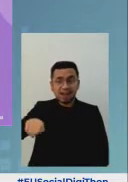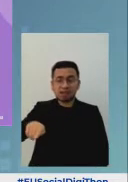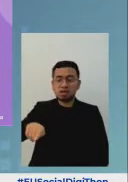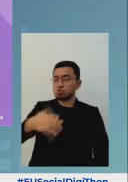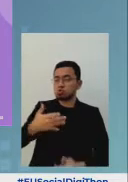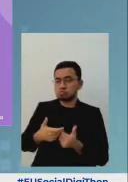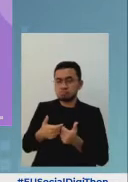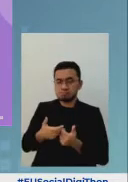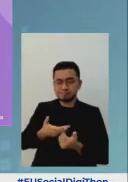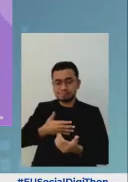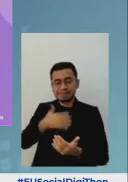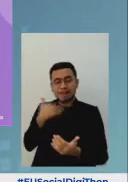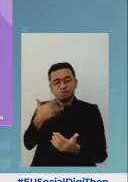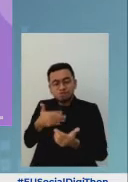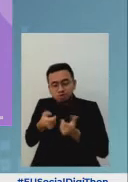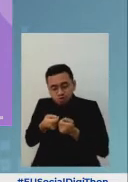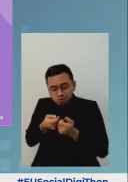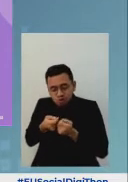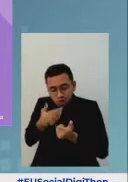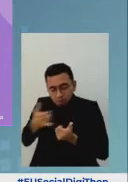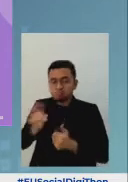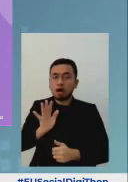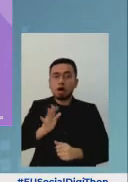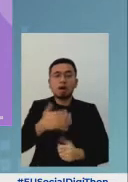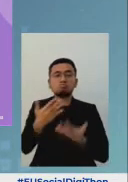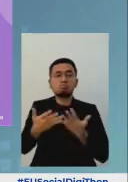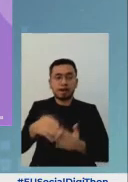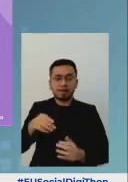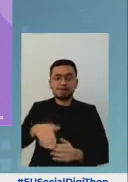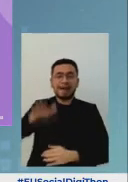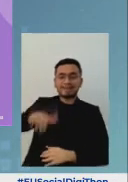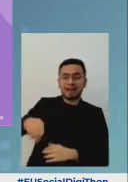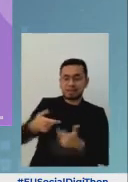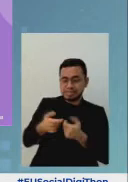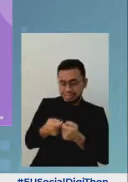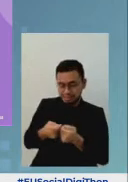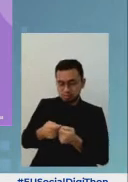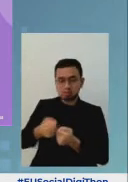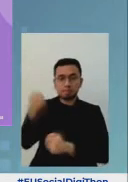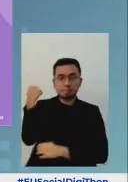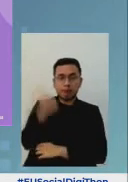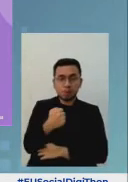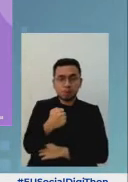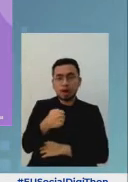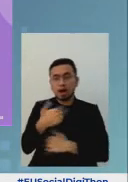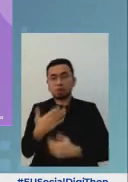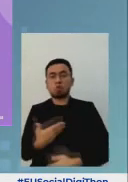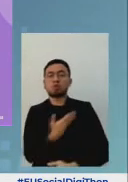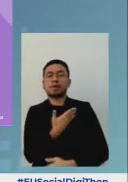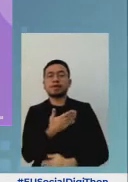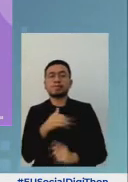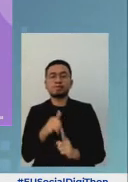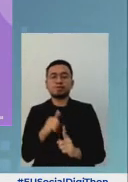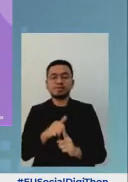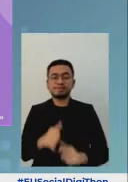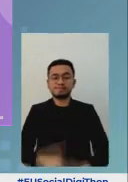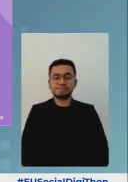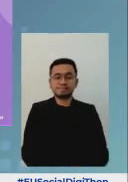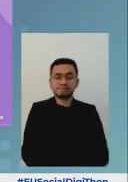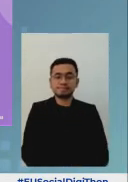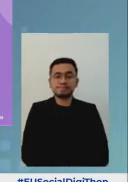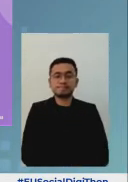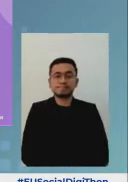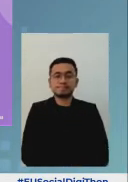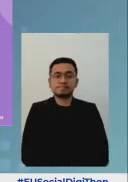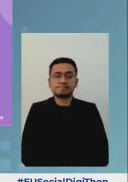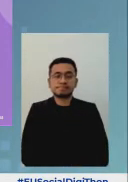nih gara-gara dia ngalamin cyberbullying atau melakukannya. Kemudian reaksi emosi ya, ketika dia